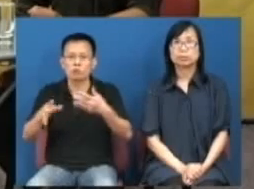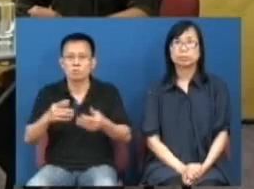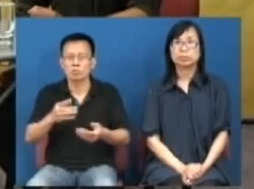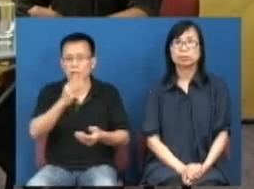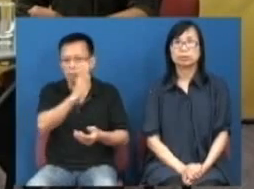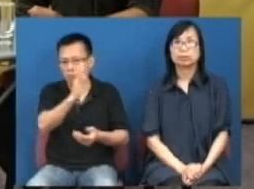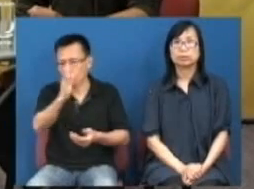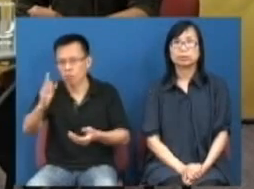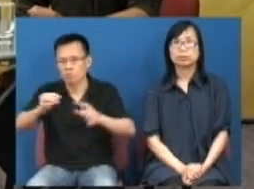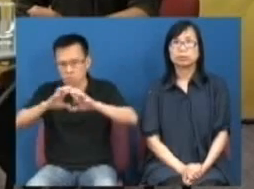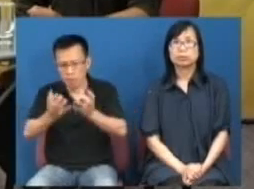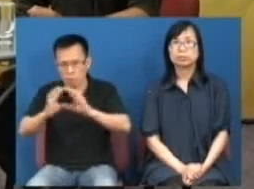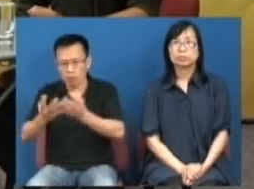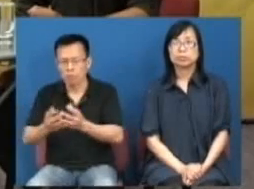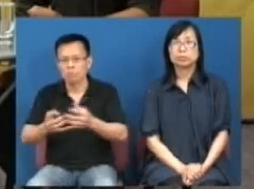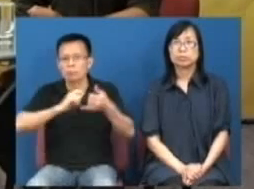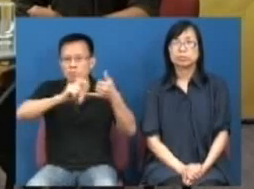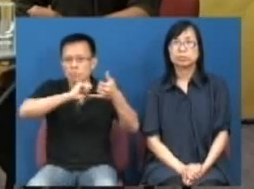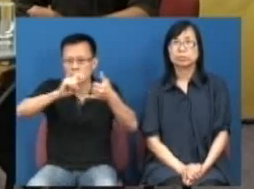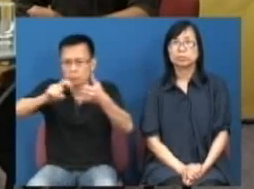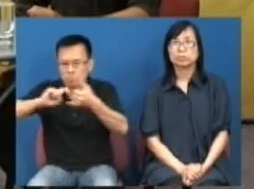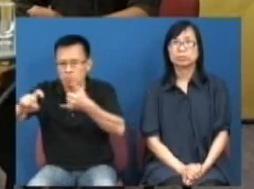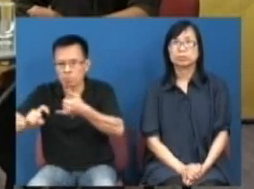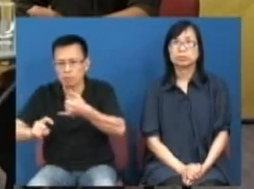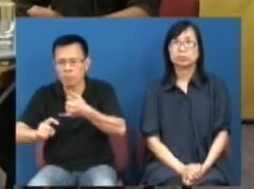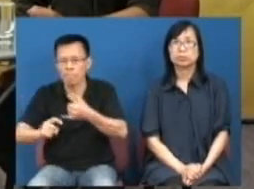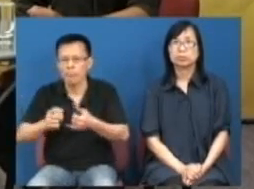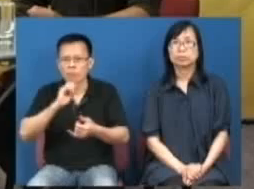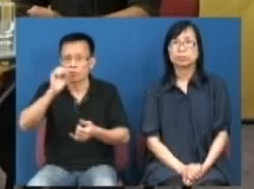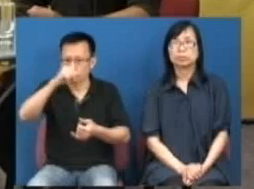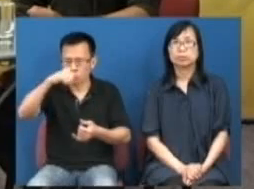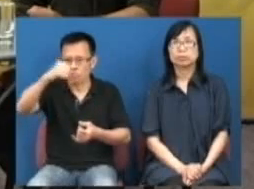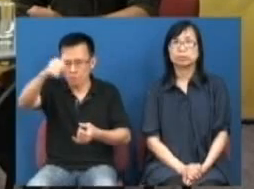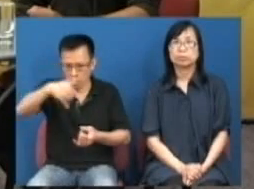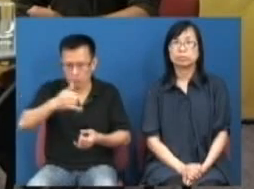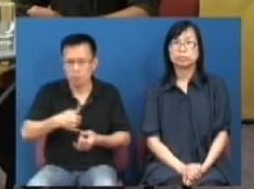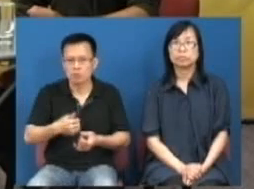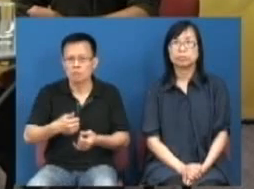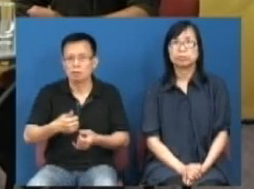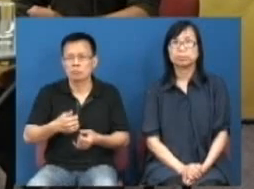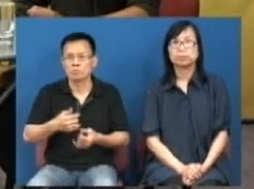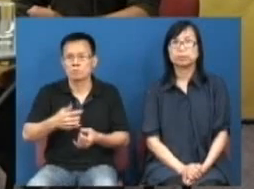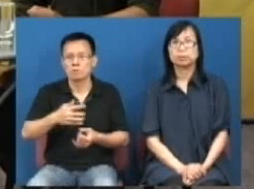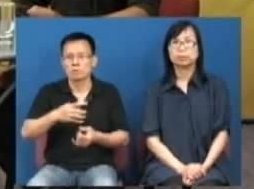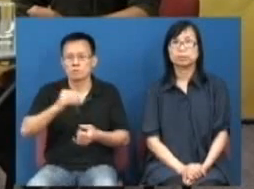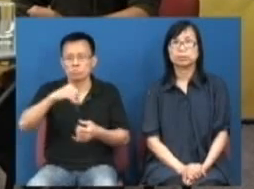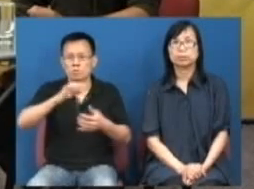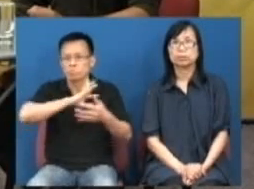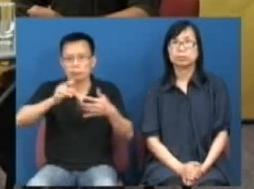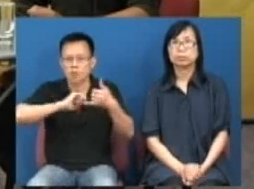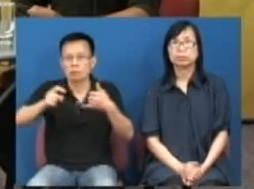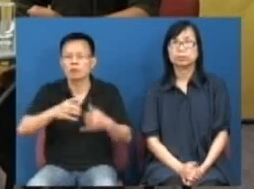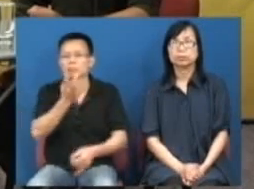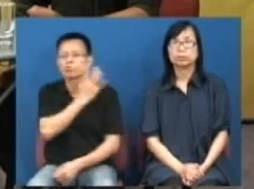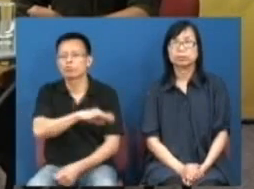政黨個個差唔多打電話俾佢哋，佢哋願意嚟嘅就嚟，願意打電話就打嚟，願意唔打嘅就算鬼數。